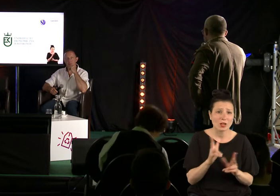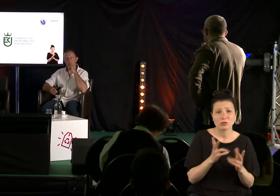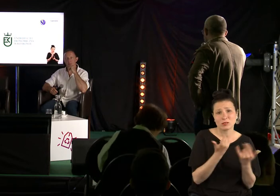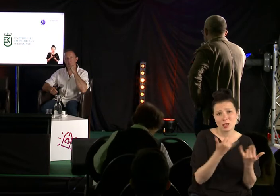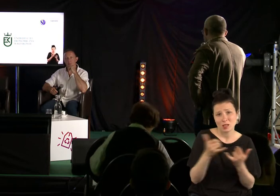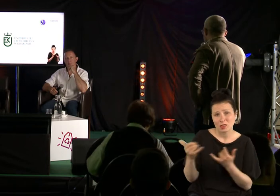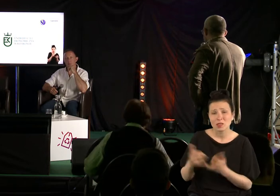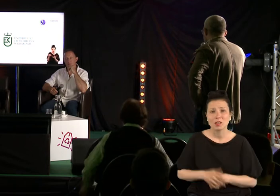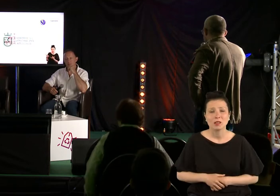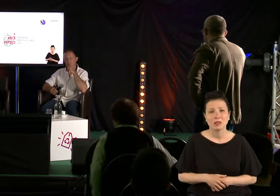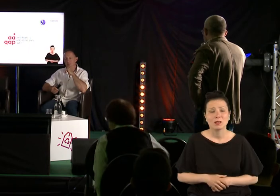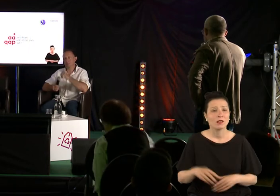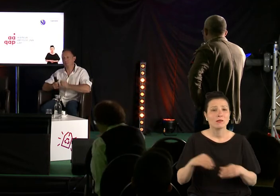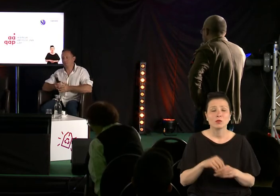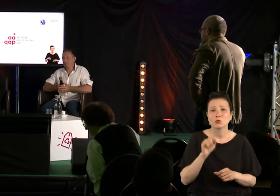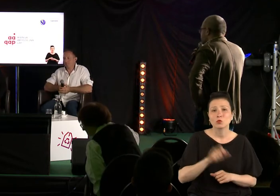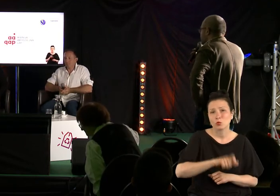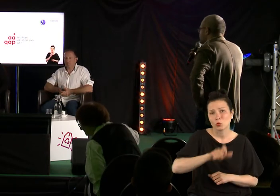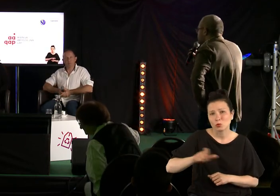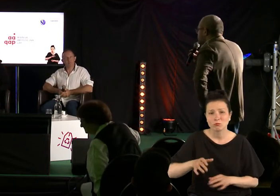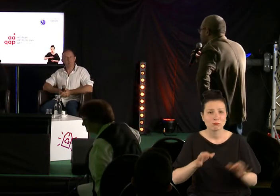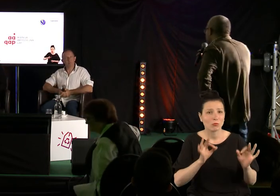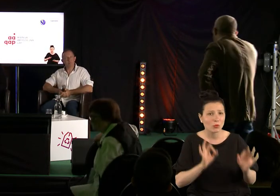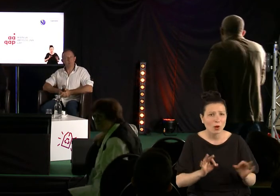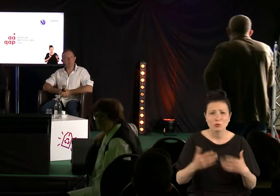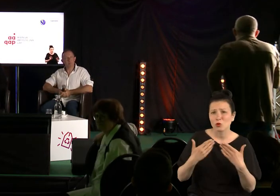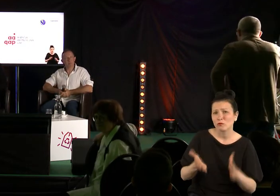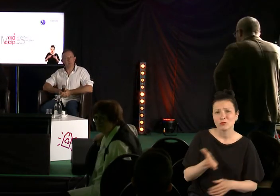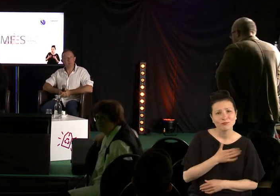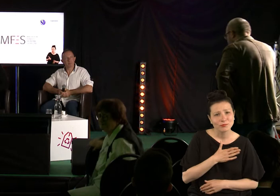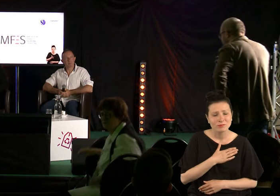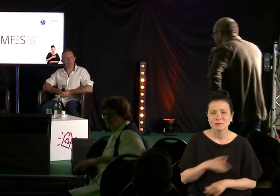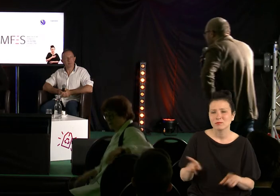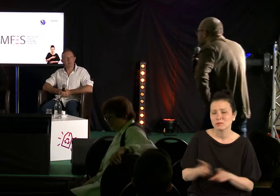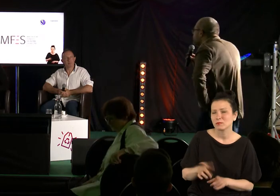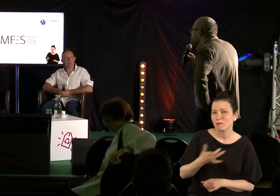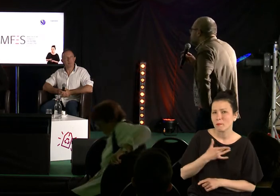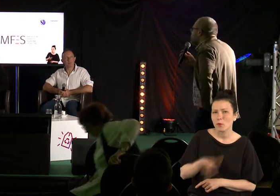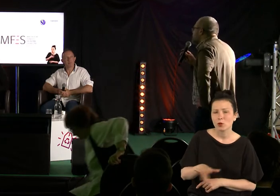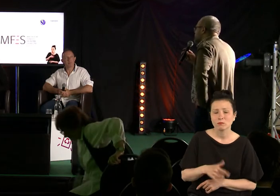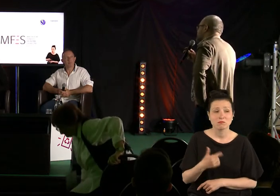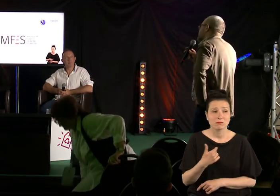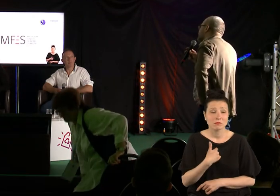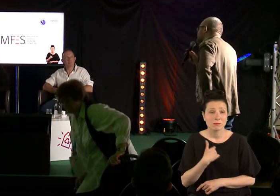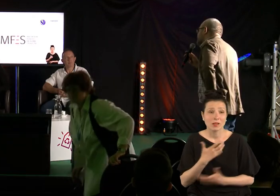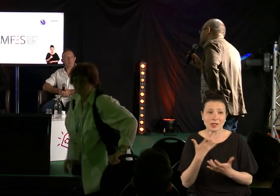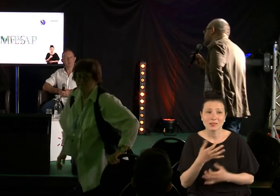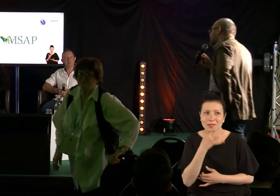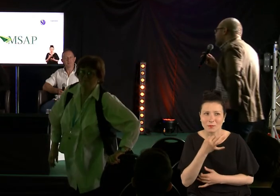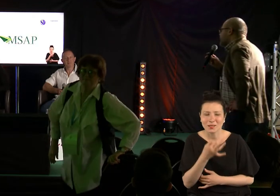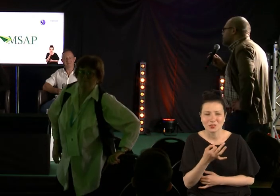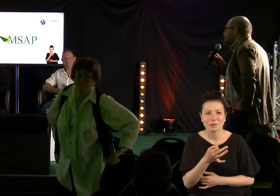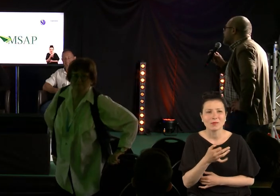nas ludzie dobrzy, otwarci, życzliwi, ale i podli. No to ja o tę podłość w sporcie chciałem